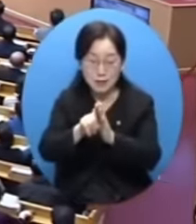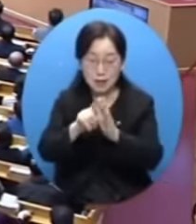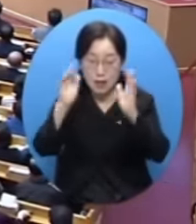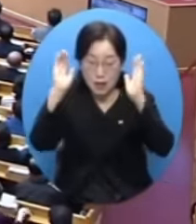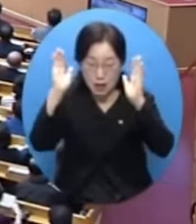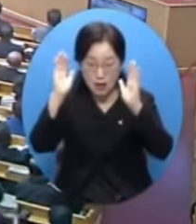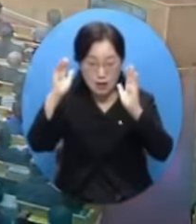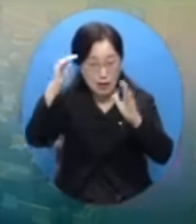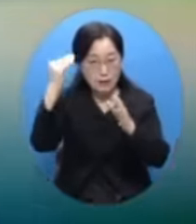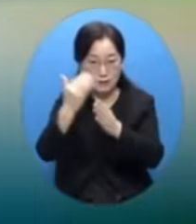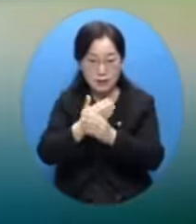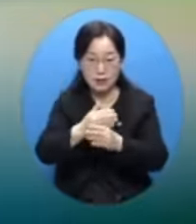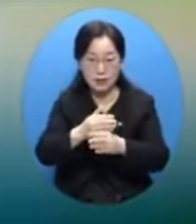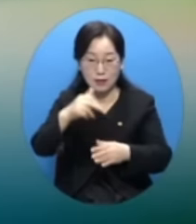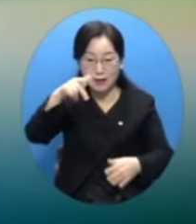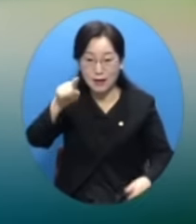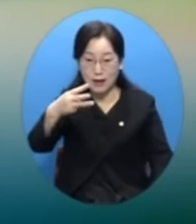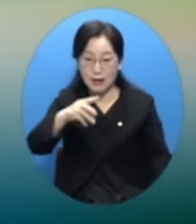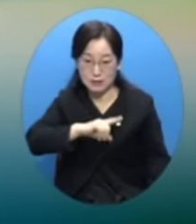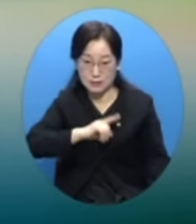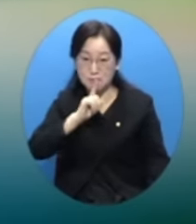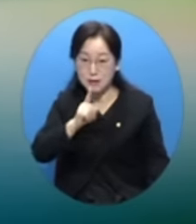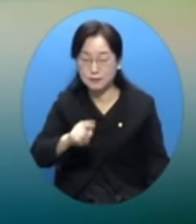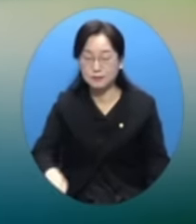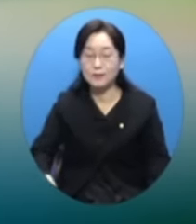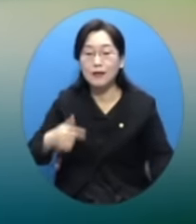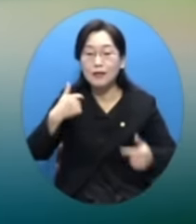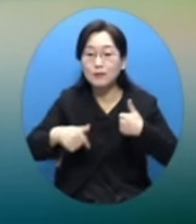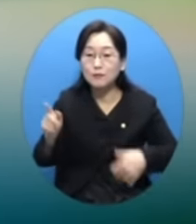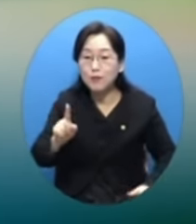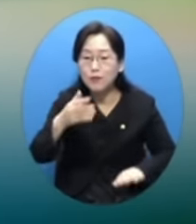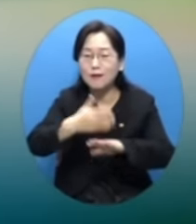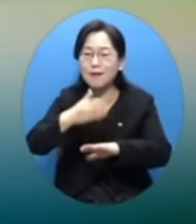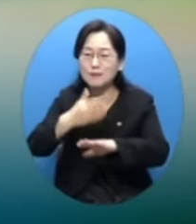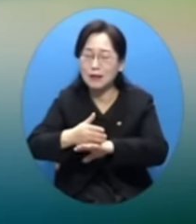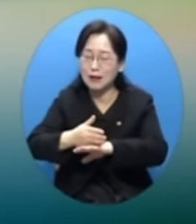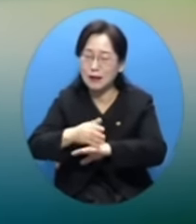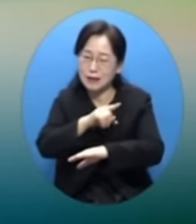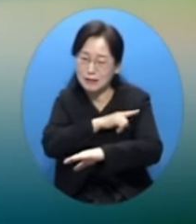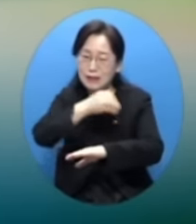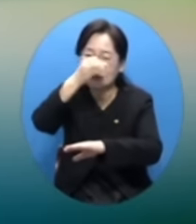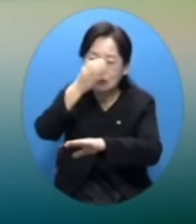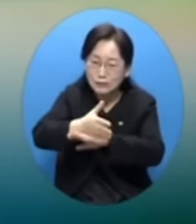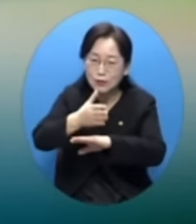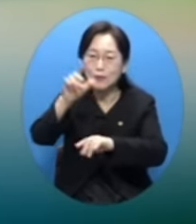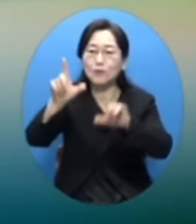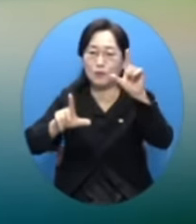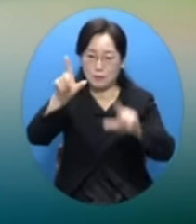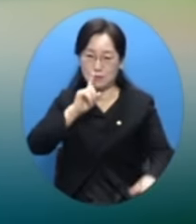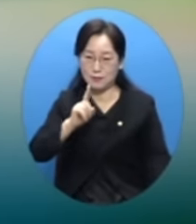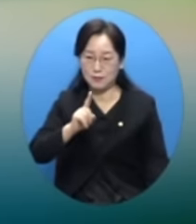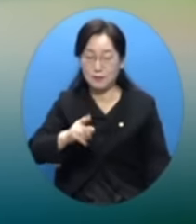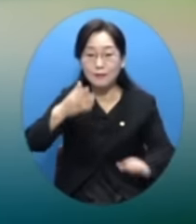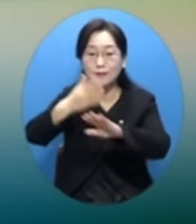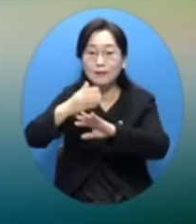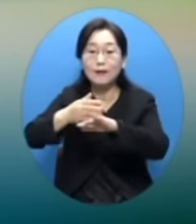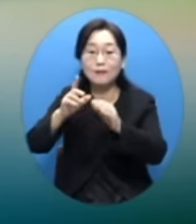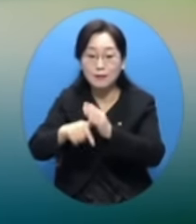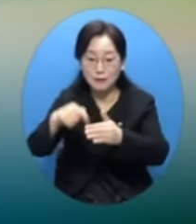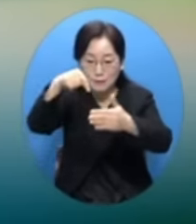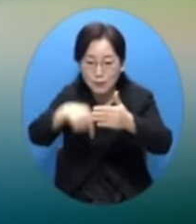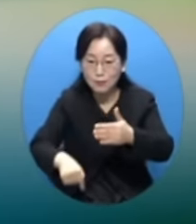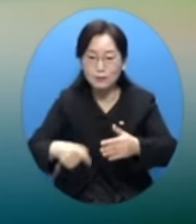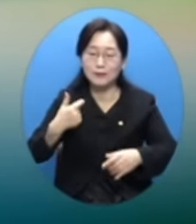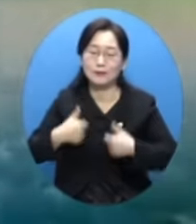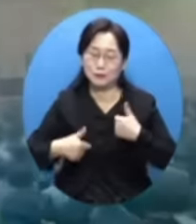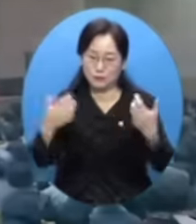이와 같이 말씀했습니다. 기쁨은 감사의 가장 단순한 형태이다. 우리가 감사할 때 기쁨이 넘쳐납니다. 감사할